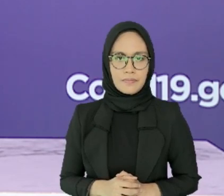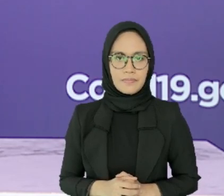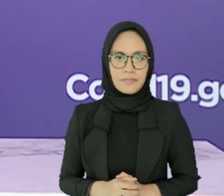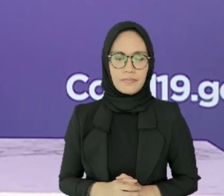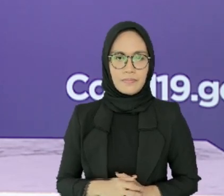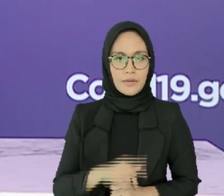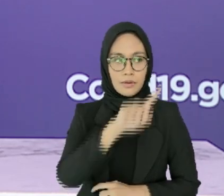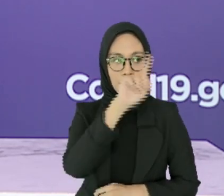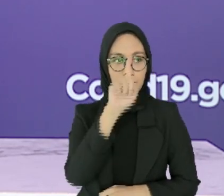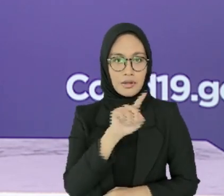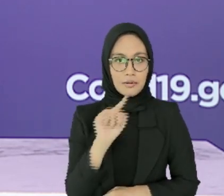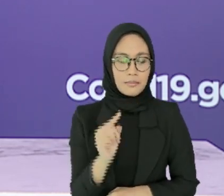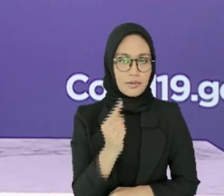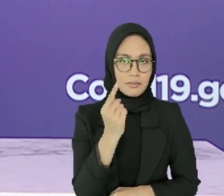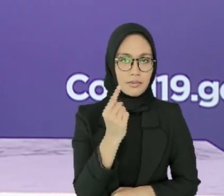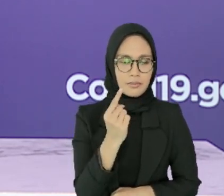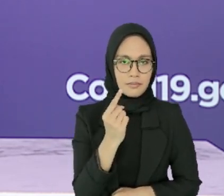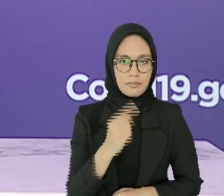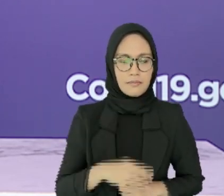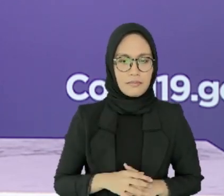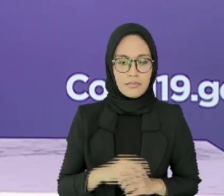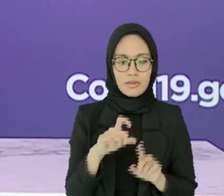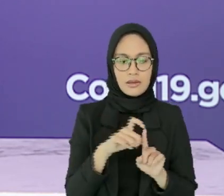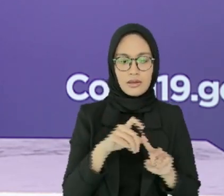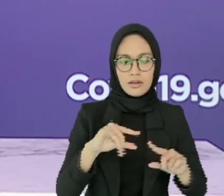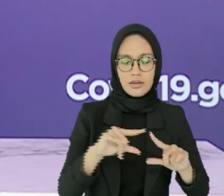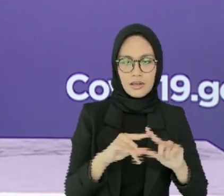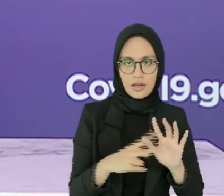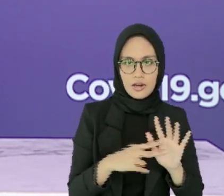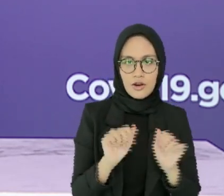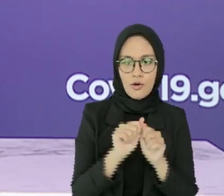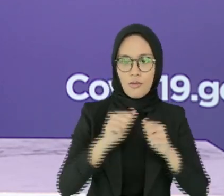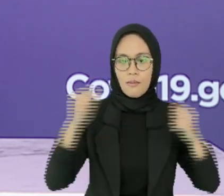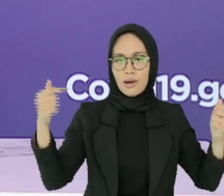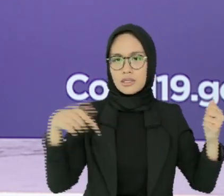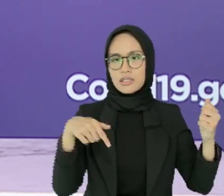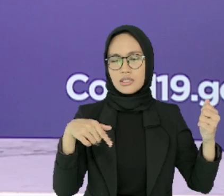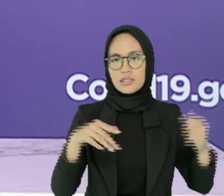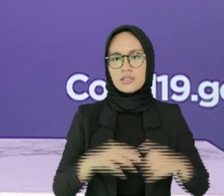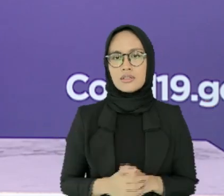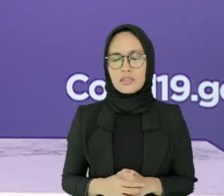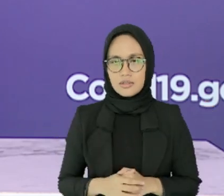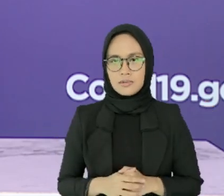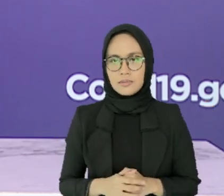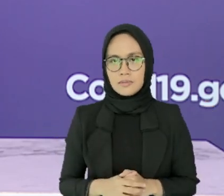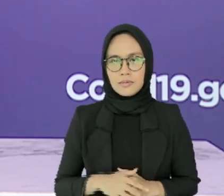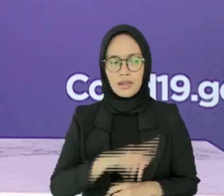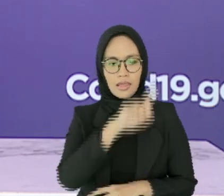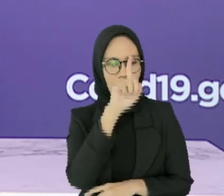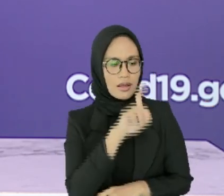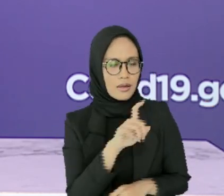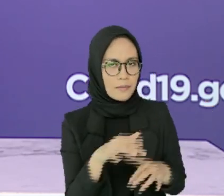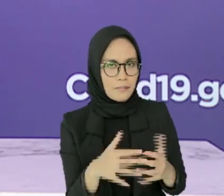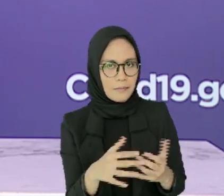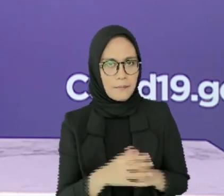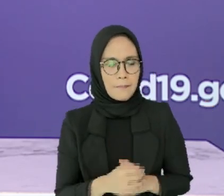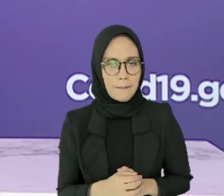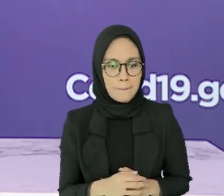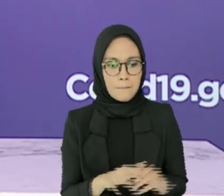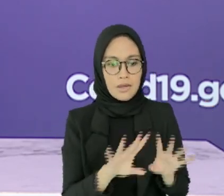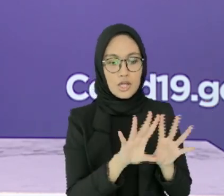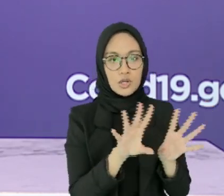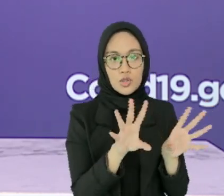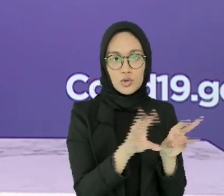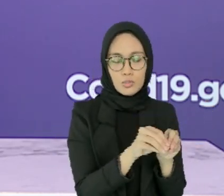pertanyaan pertama dari Dian kompas.com jumlah atlet dan ofisial yang positif ke vitamin di ajang Pon